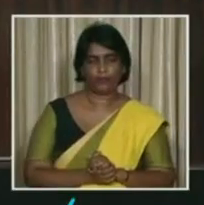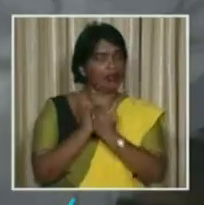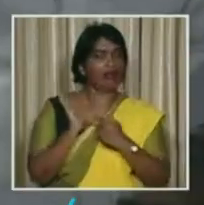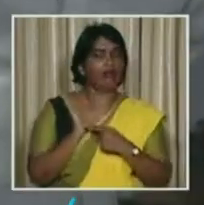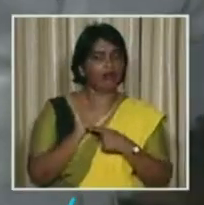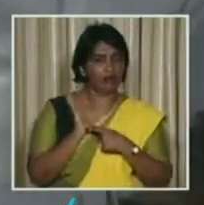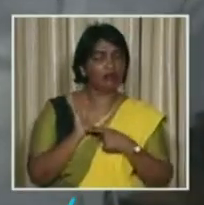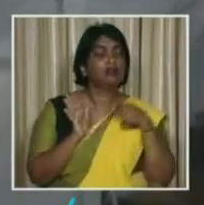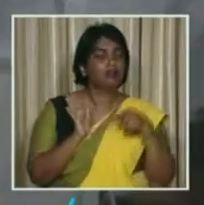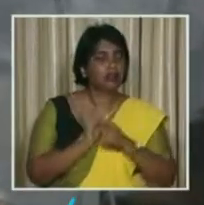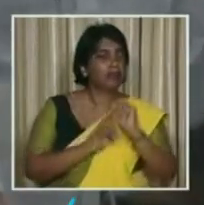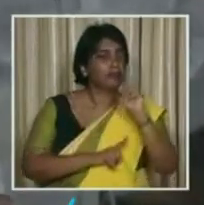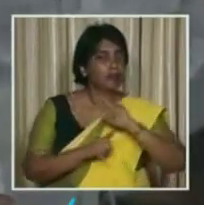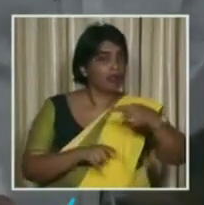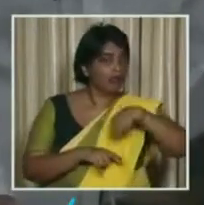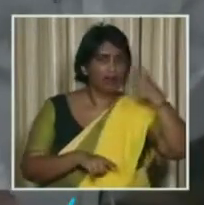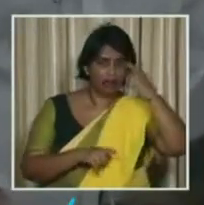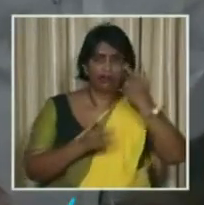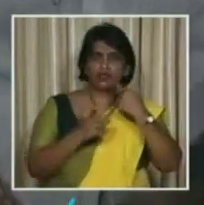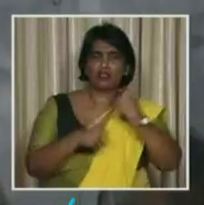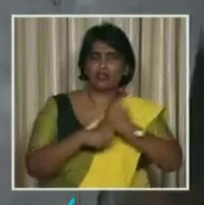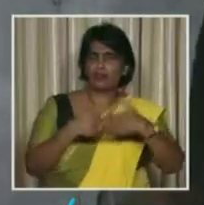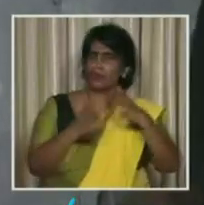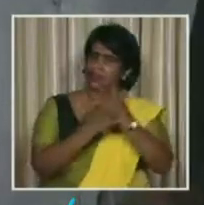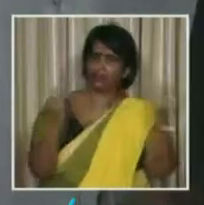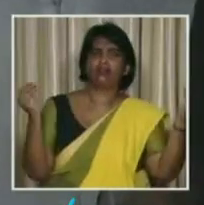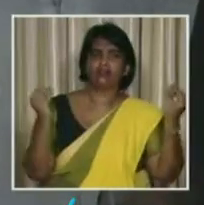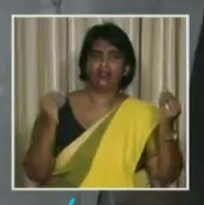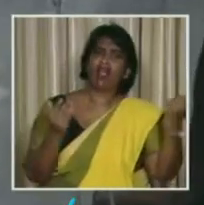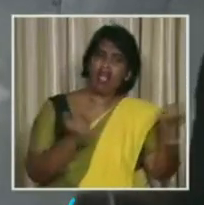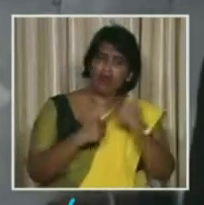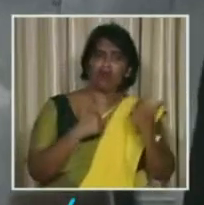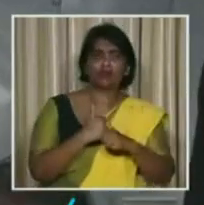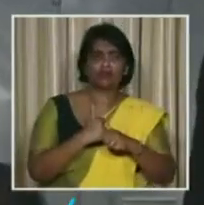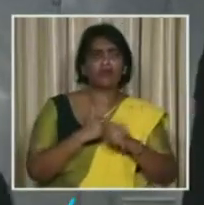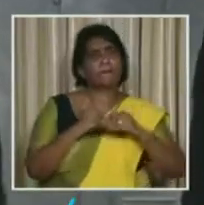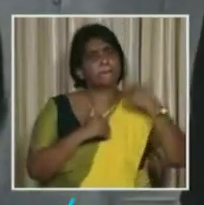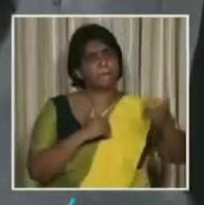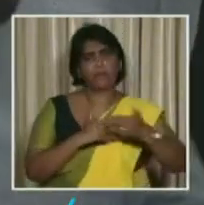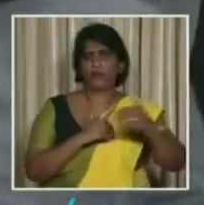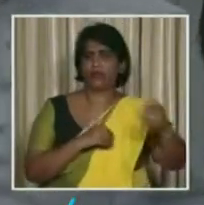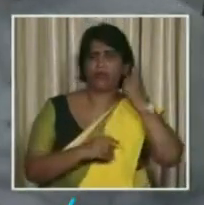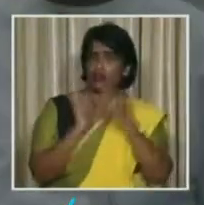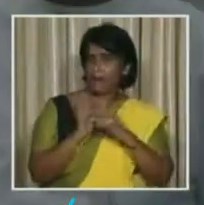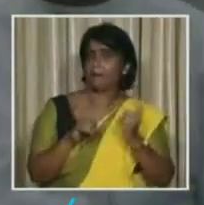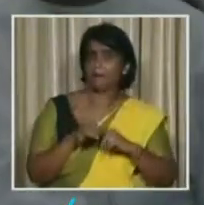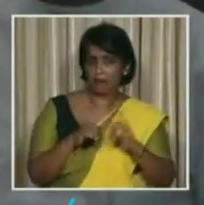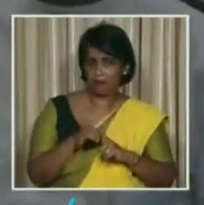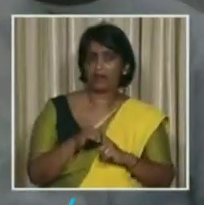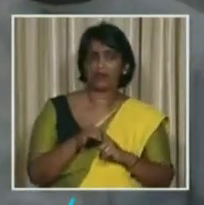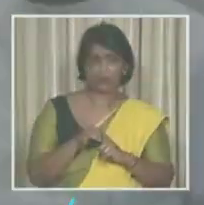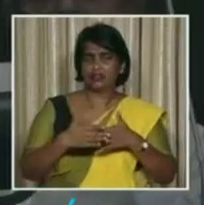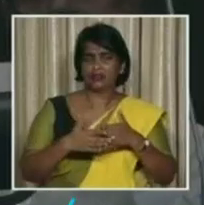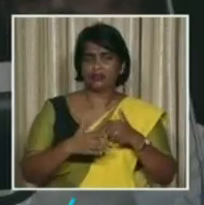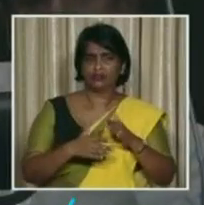හරිනේ මේකේ පාර්ලිමේන්තුවේ මතවීම සලම මේ කැසට් එක අවලංගු කරන්න. ඊට පස්සේ අලුතෙන් හදන එක පස්සේ ගේන්න. ඒකේ මතවීම සීමාව කරන්න. අදම මේක